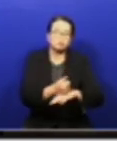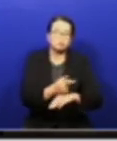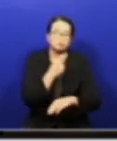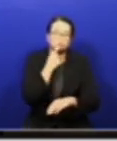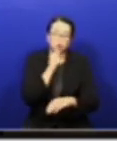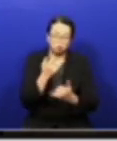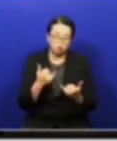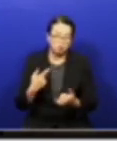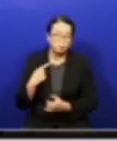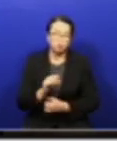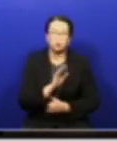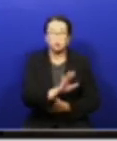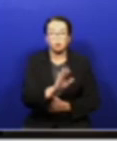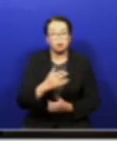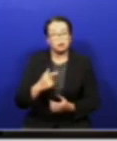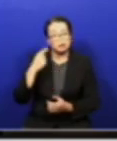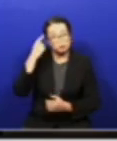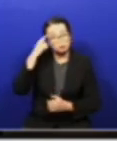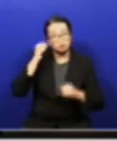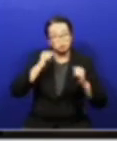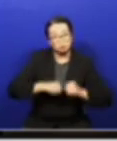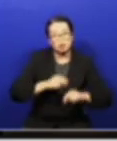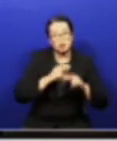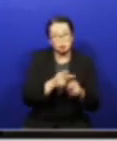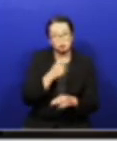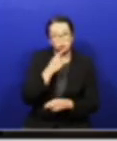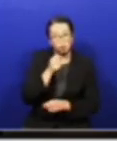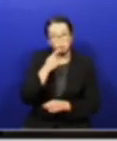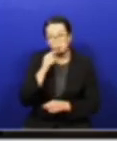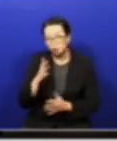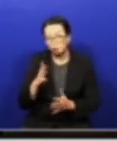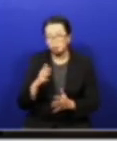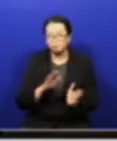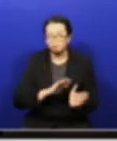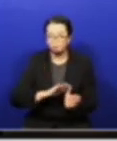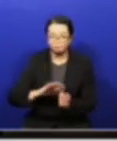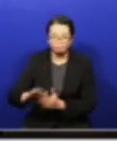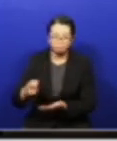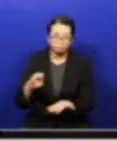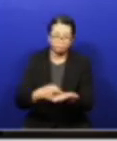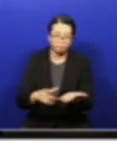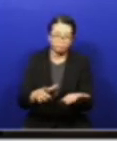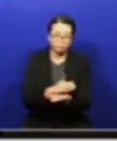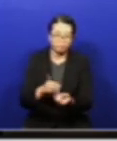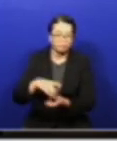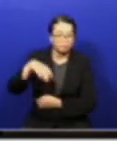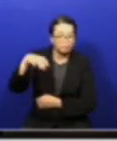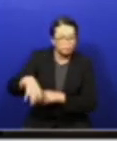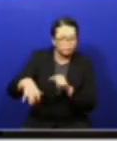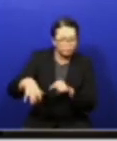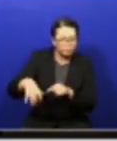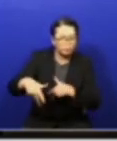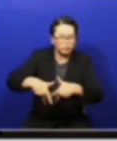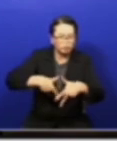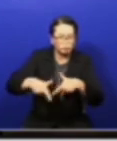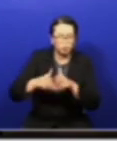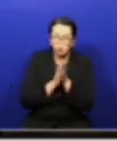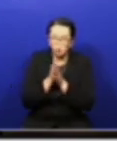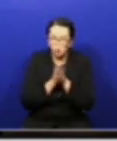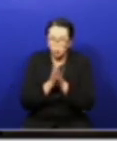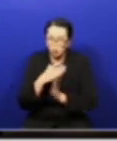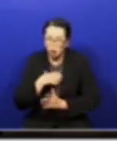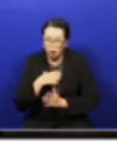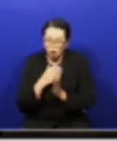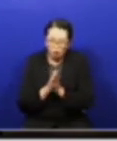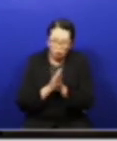ท่านประการแรกจริงๆเนี่ยประกันสังคมนี่เป็นองค์กรที่เป็นที่พึ่งที่หวังของชาวบ้านของคน